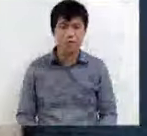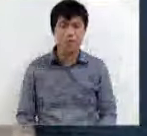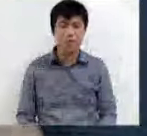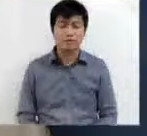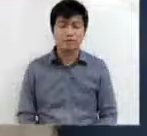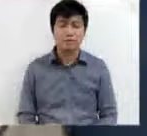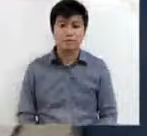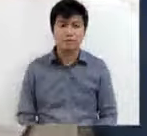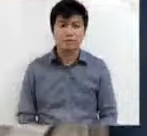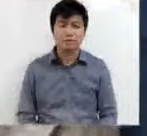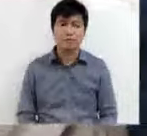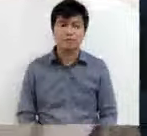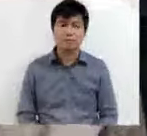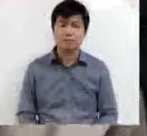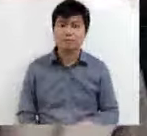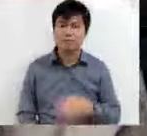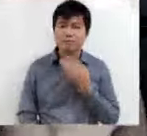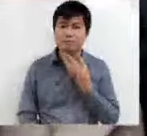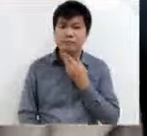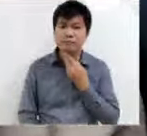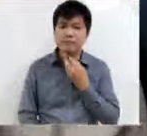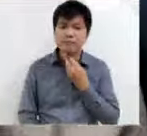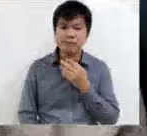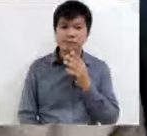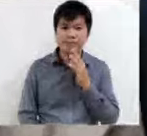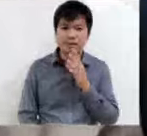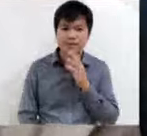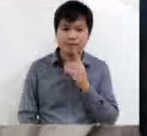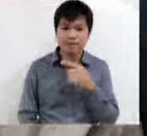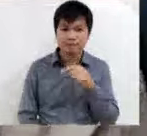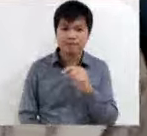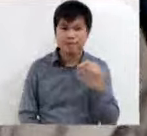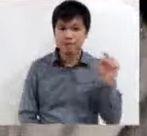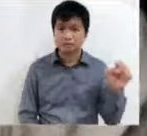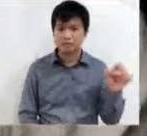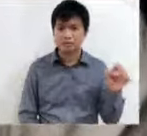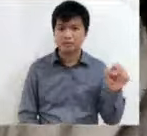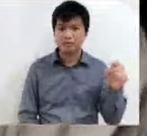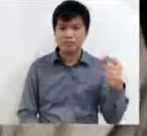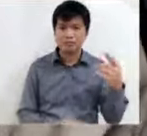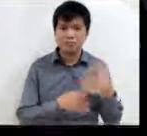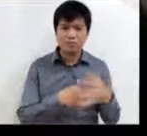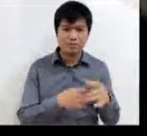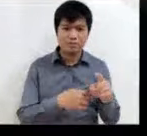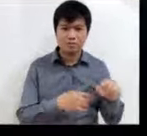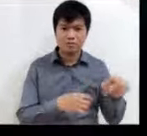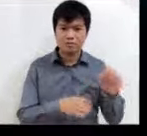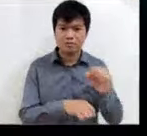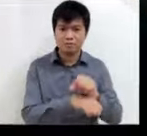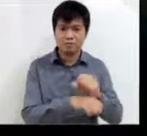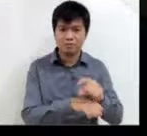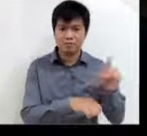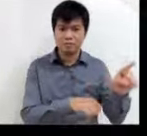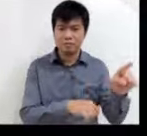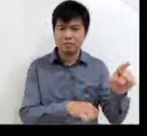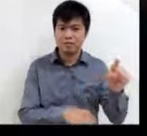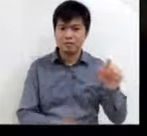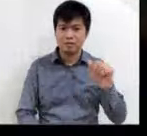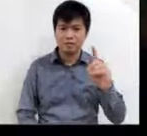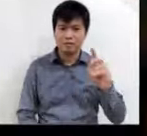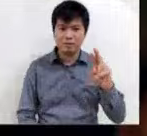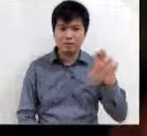Mamalat-malat pa ang boses straight sa isa pang racket. Maaga sa set si Andrea Brillantes para sa hit